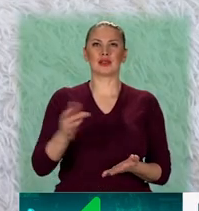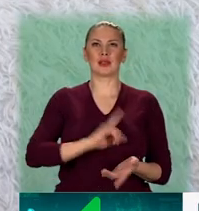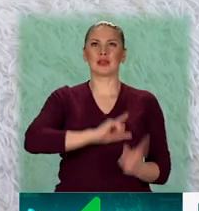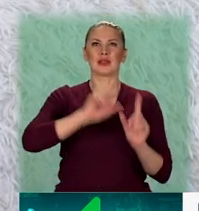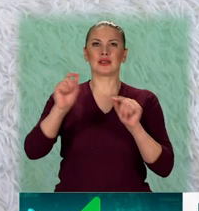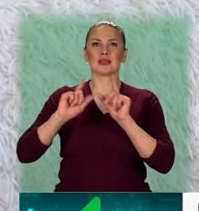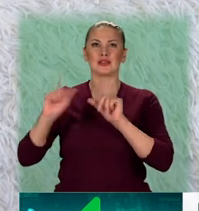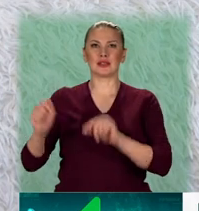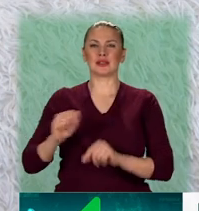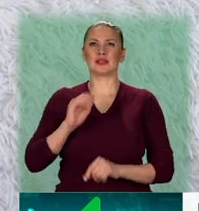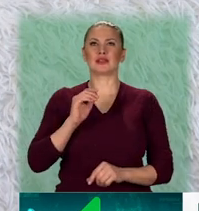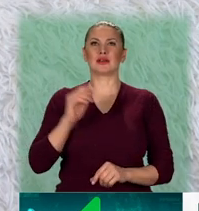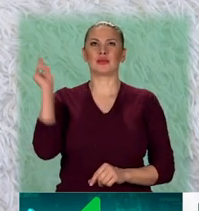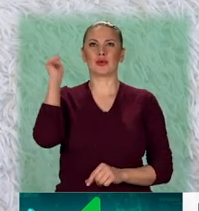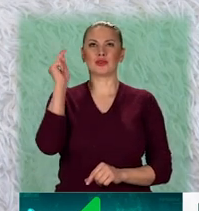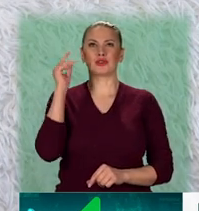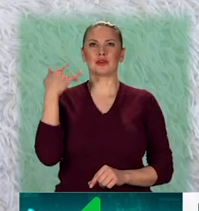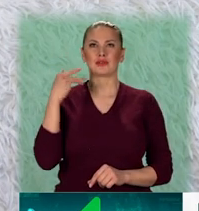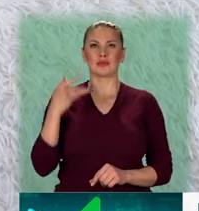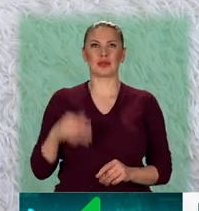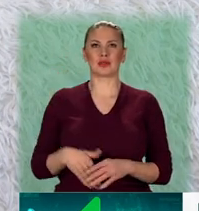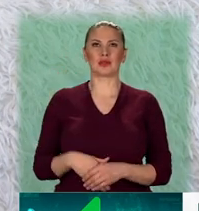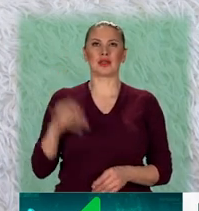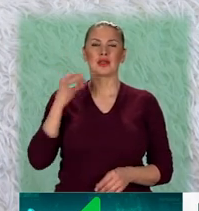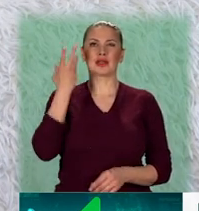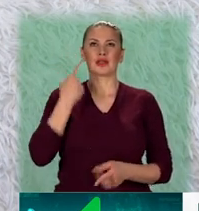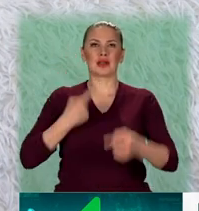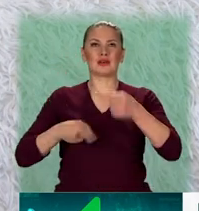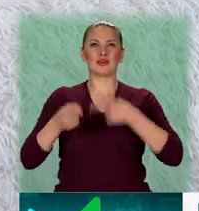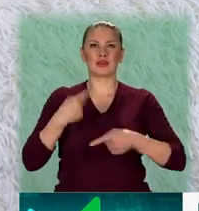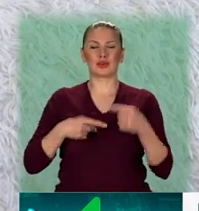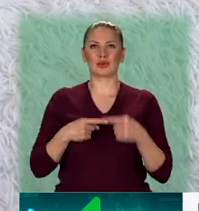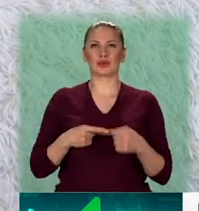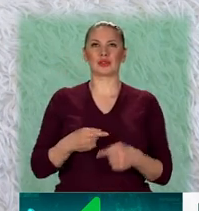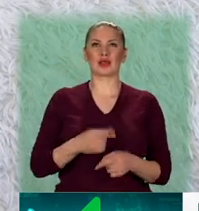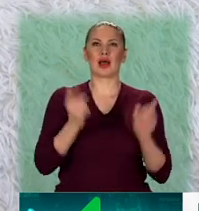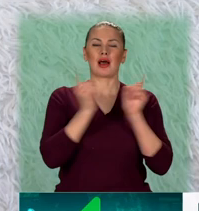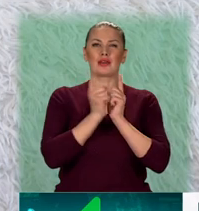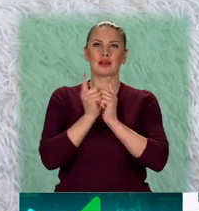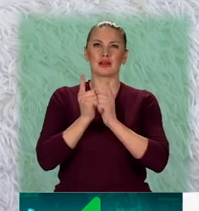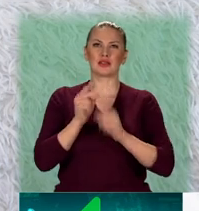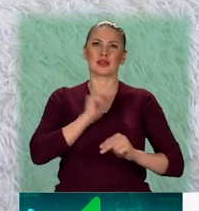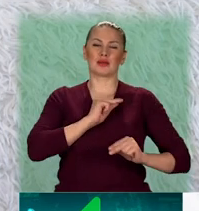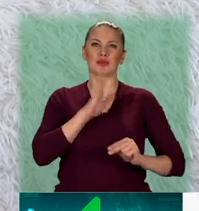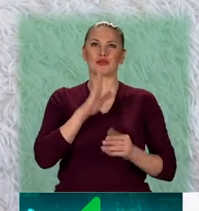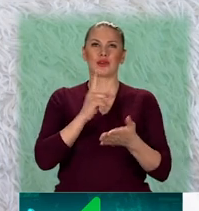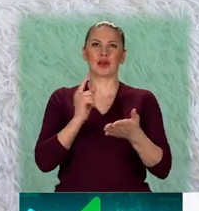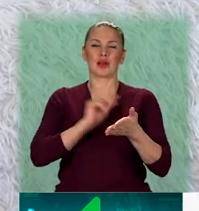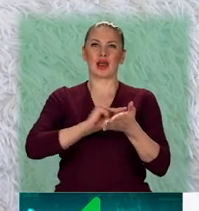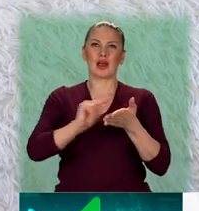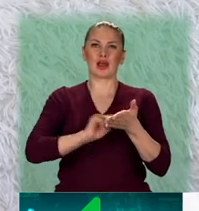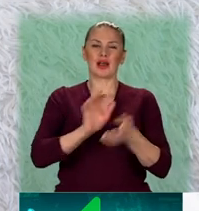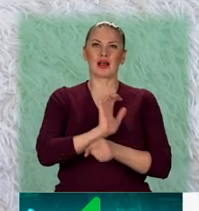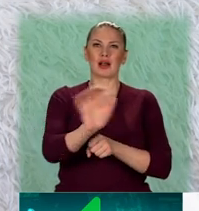поучиться в Америку в 1997 году. И когда приехала, одноклассница работала в газете «Регион» и говорит, а почему бы тебе